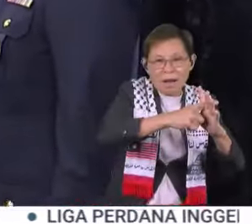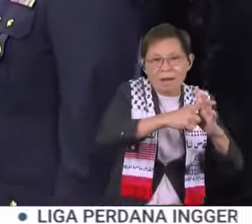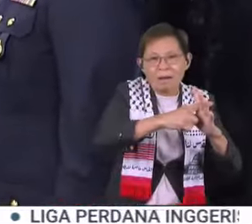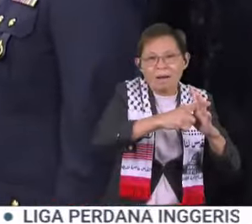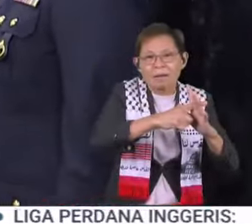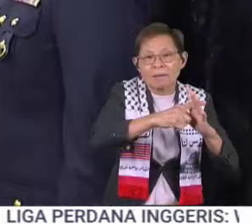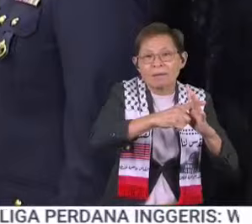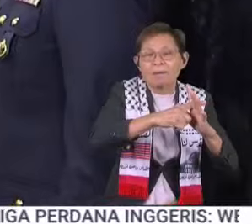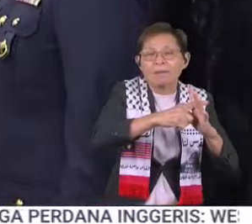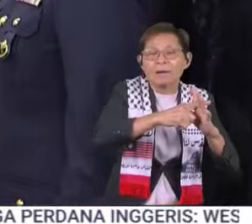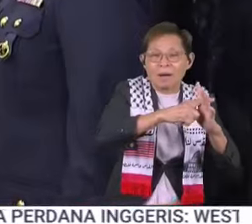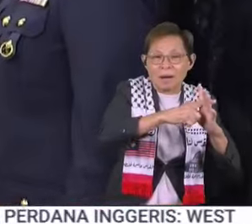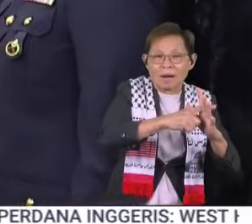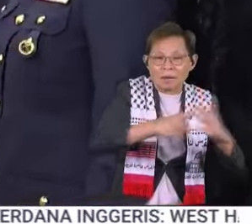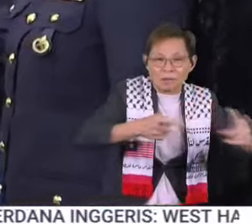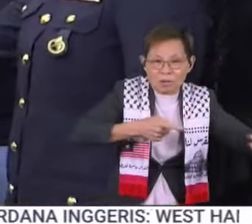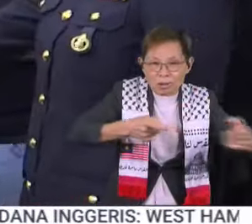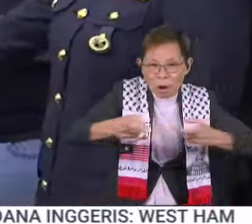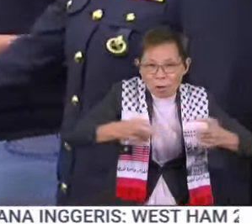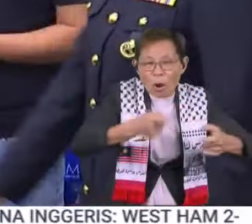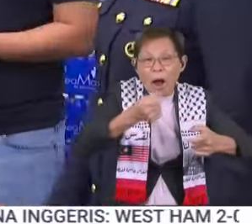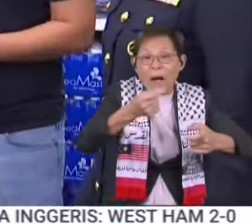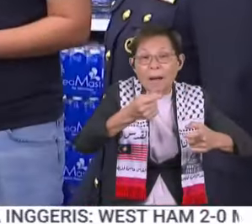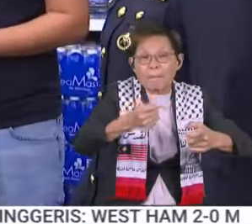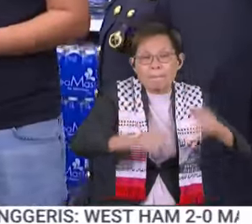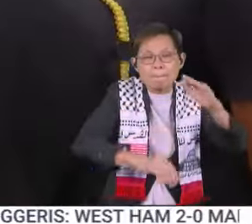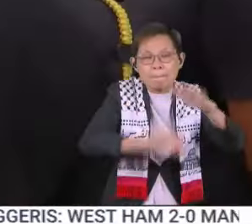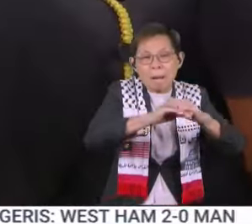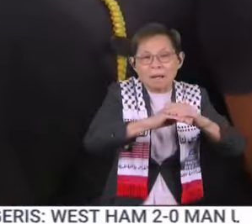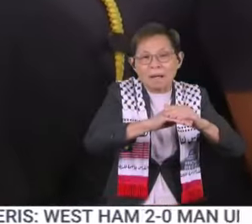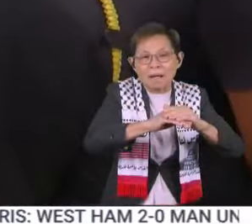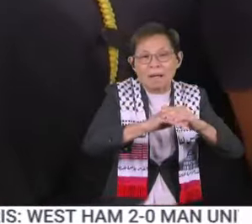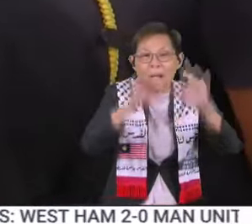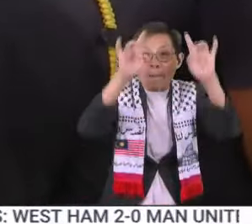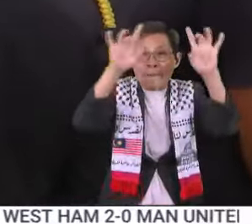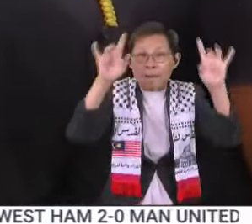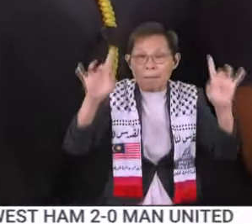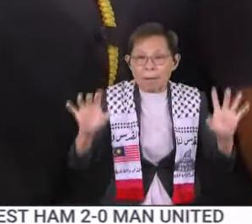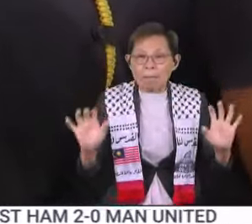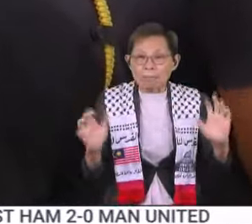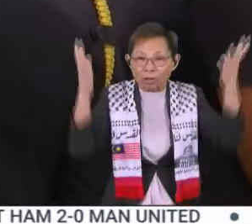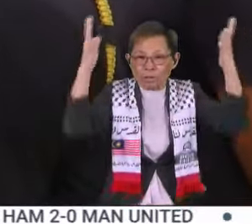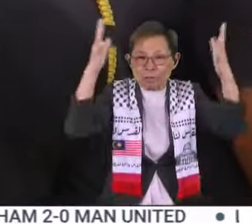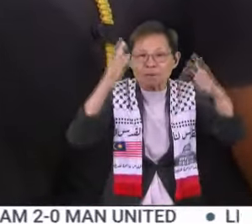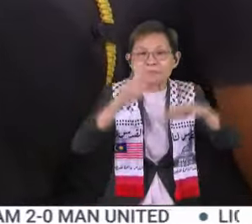skim kawalan harga maksimum musim perayaan Krismas 2023 di Kangar.